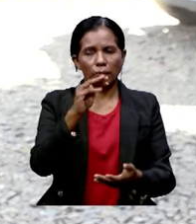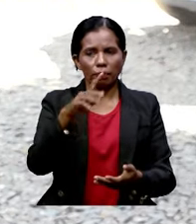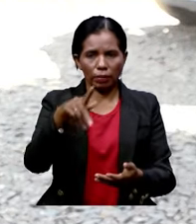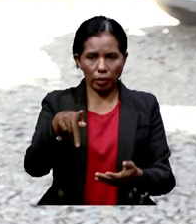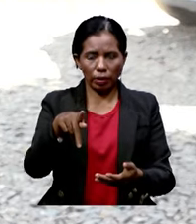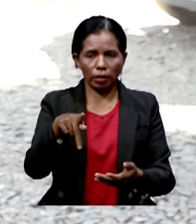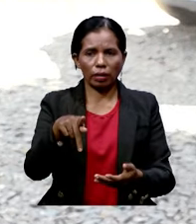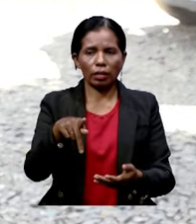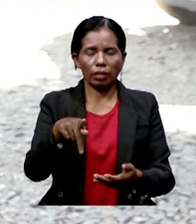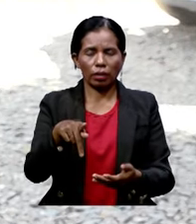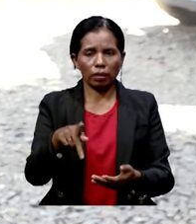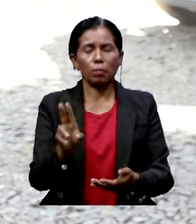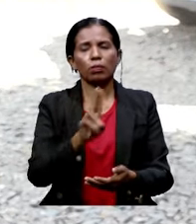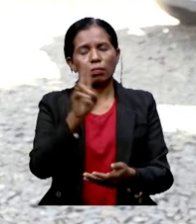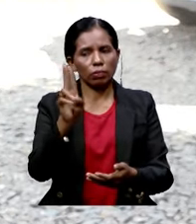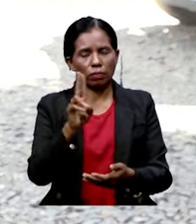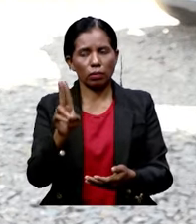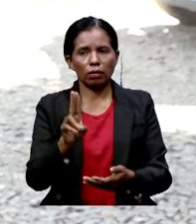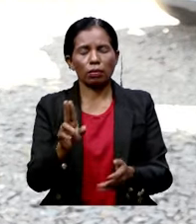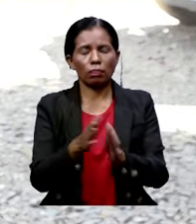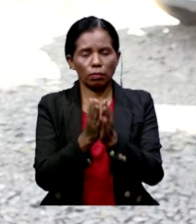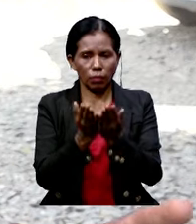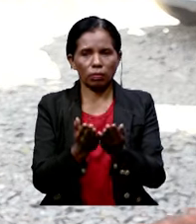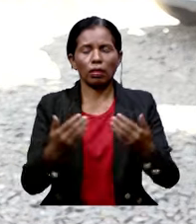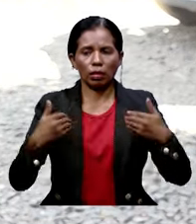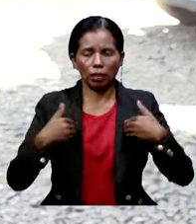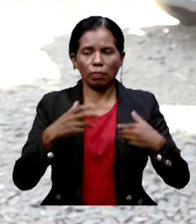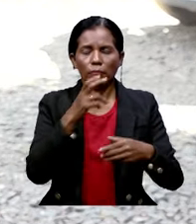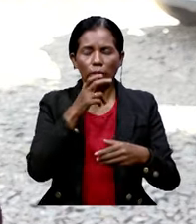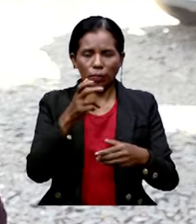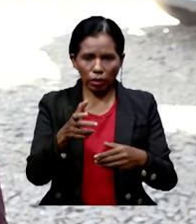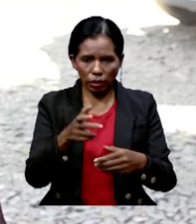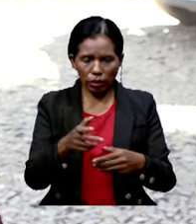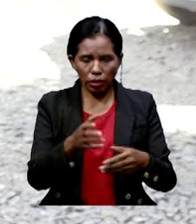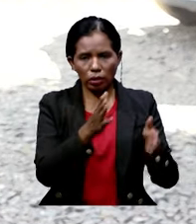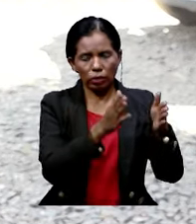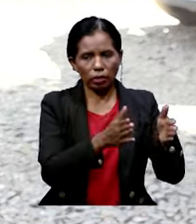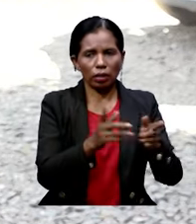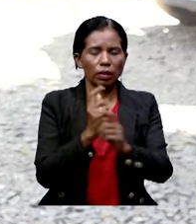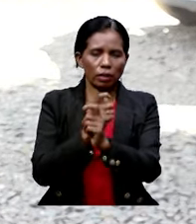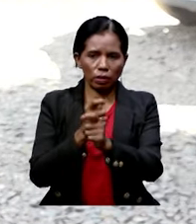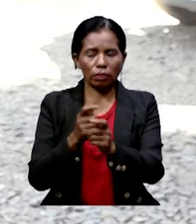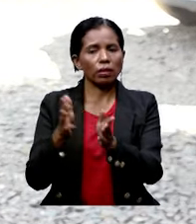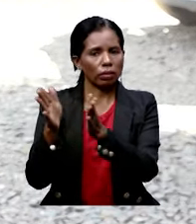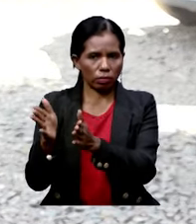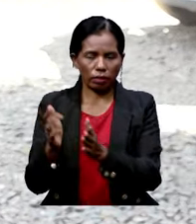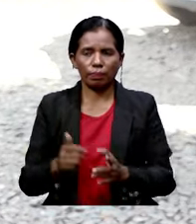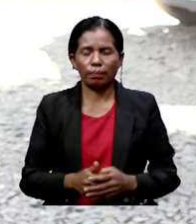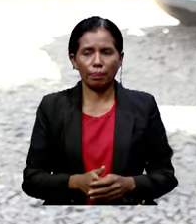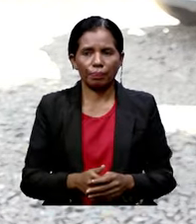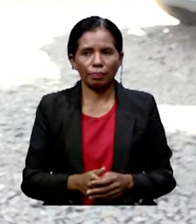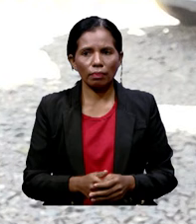pre-secundari nemos libru ne iha portugues iha rohan tetun iha rohan.